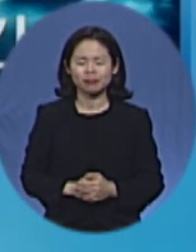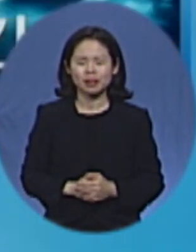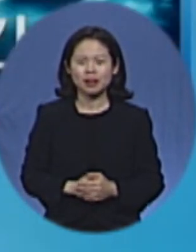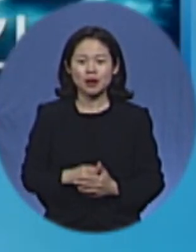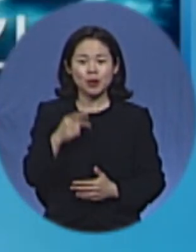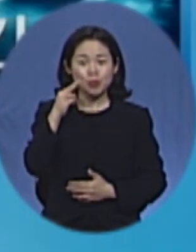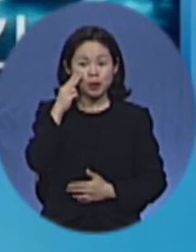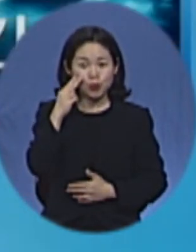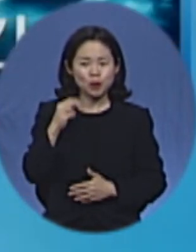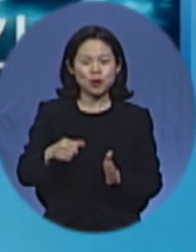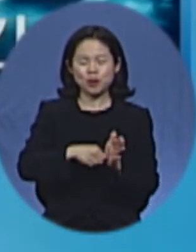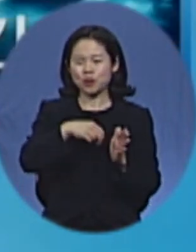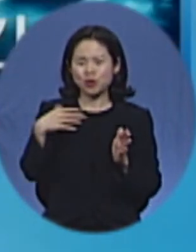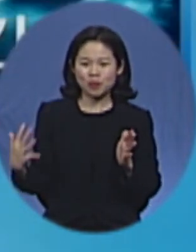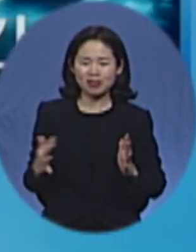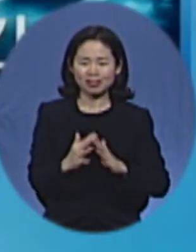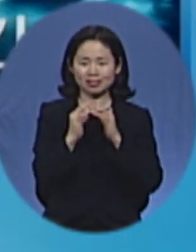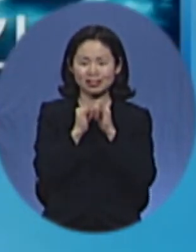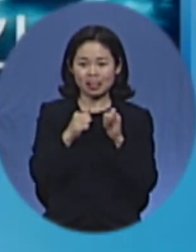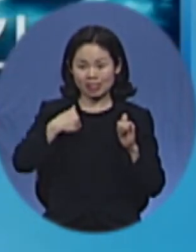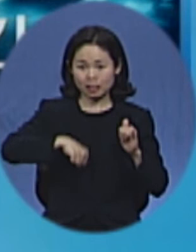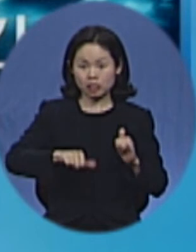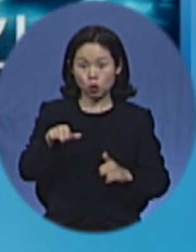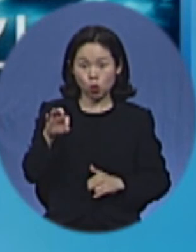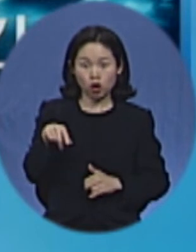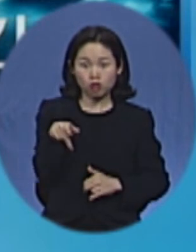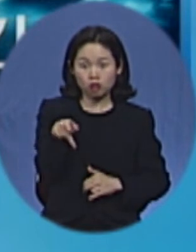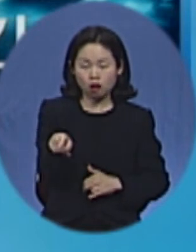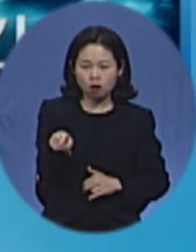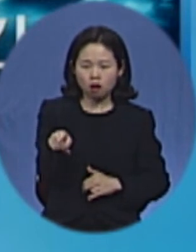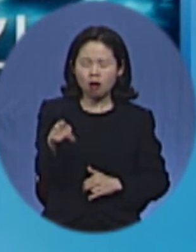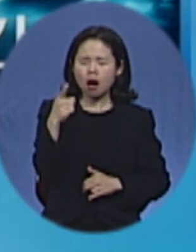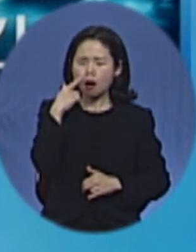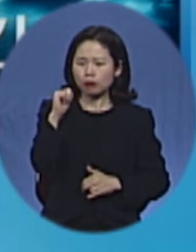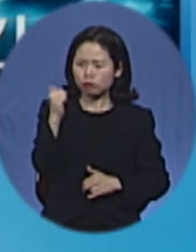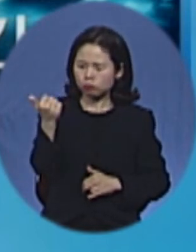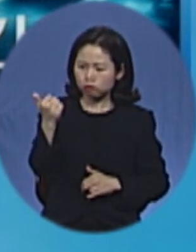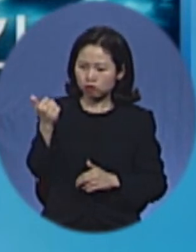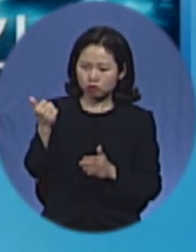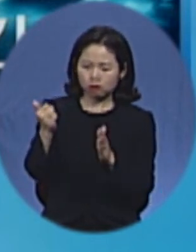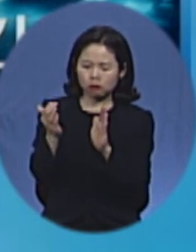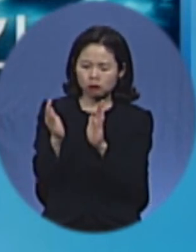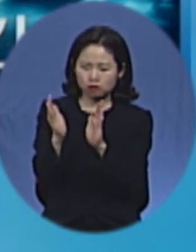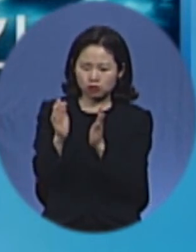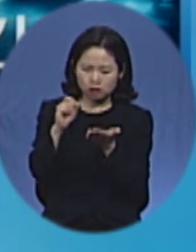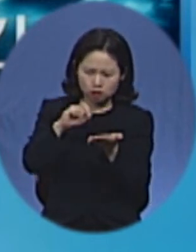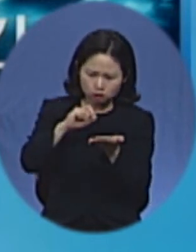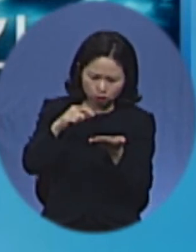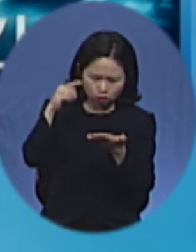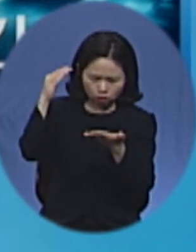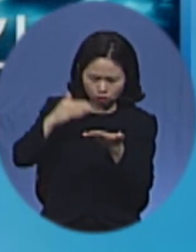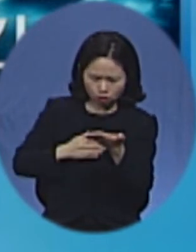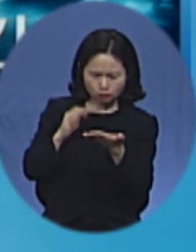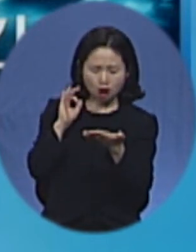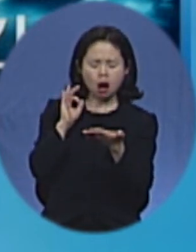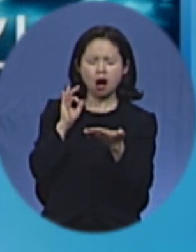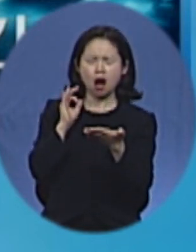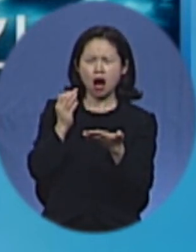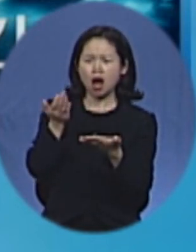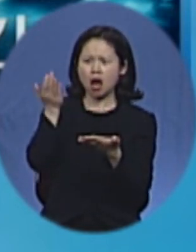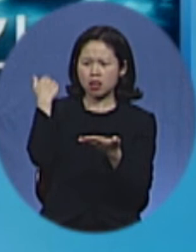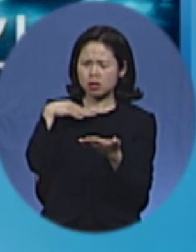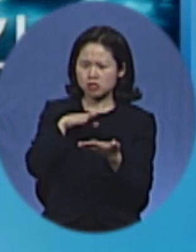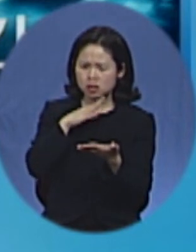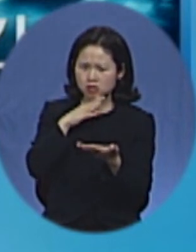미국 유명 건축가의 아들인 워커가 돌아가신 아버지의 일기장 내용을 통해 과거의 진실에 다가가는